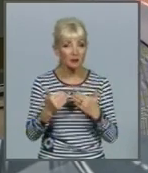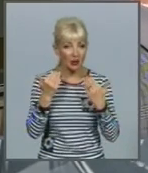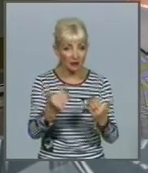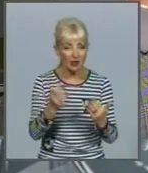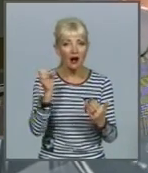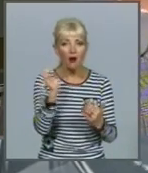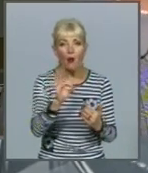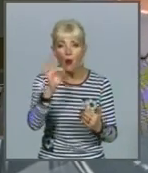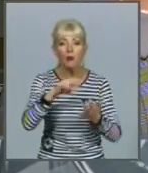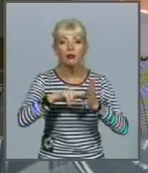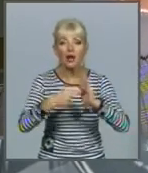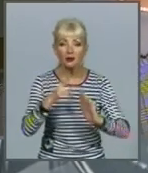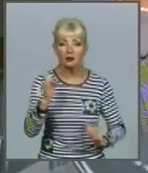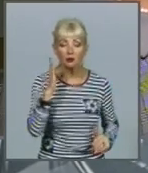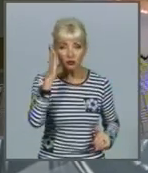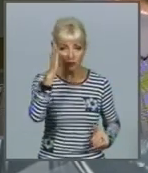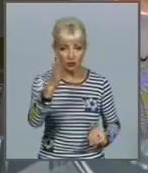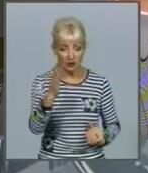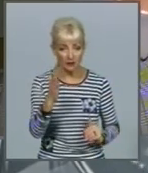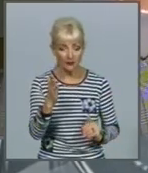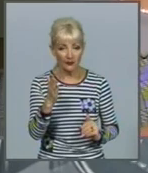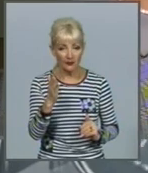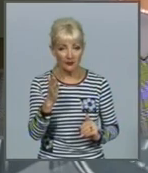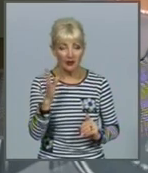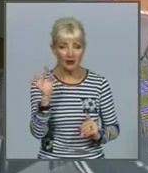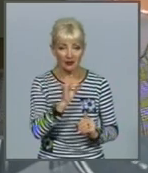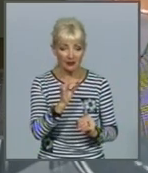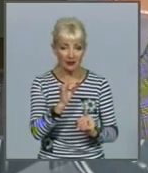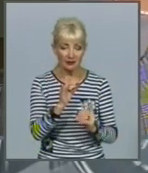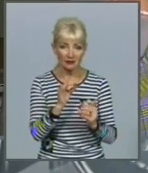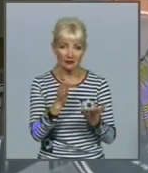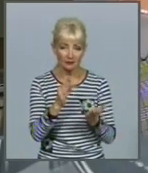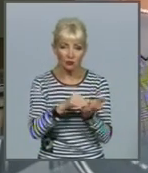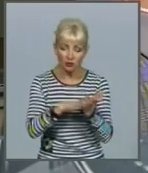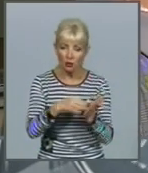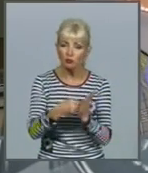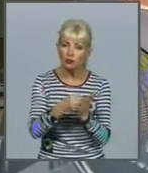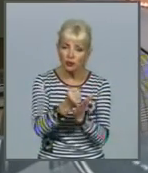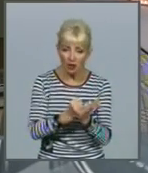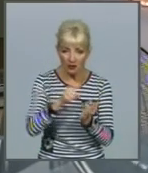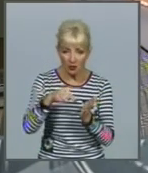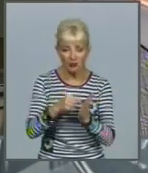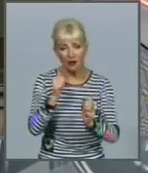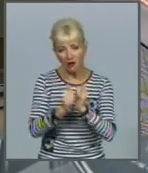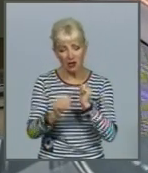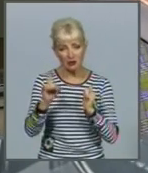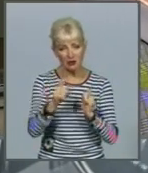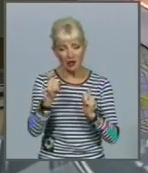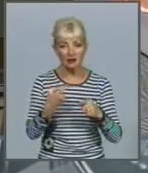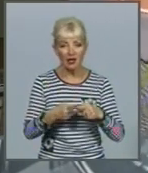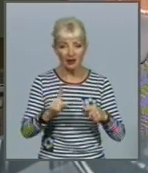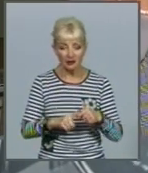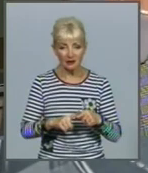будущее. Ставится на бюджет города, там, ну, как, каждый раз это